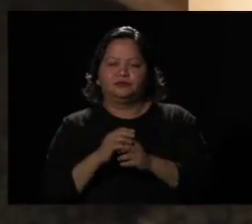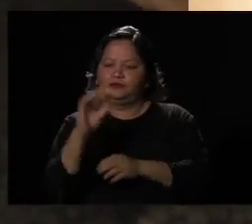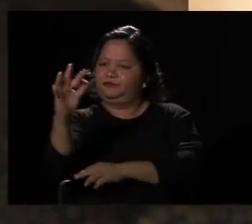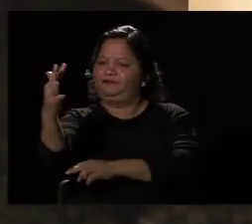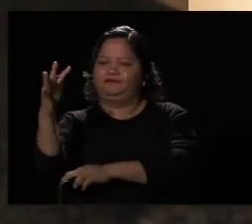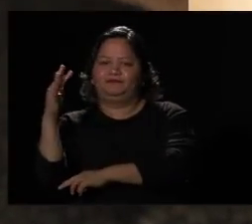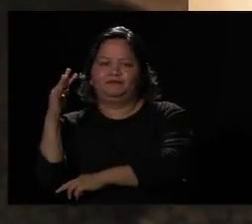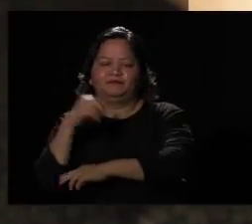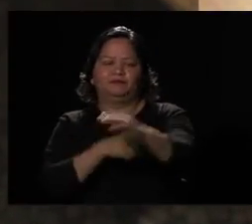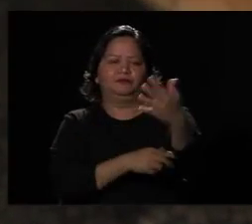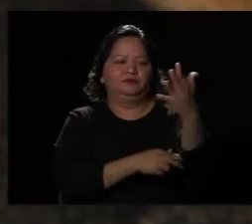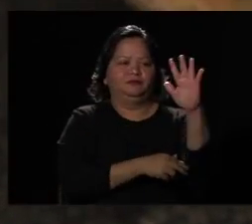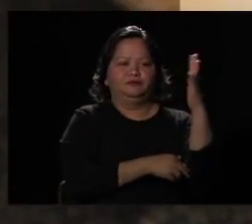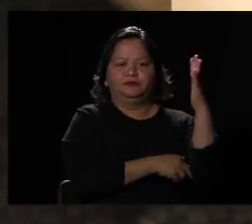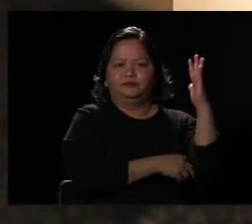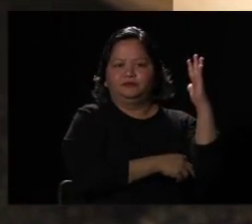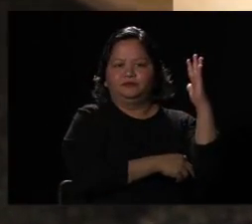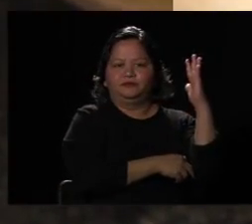tasi